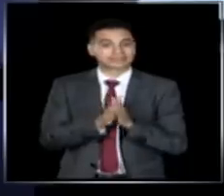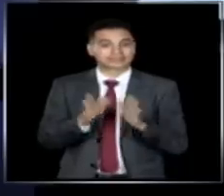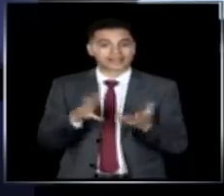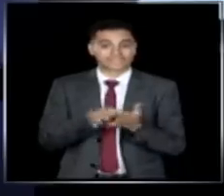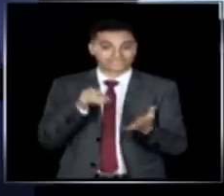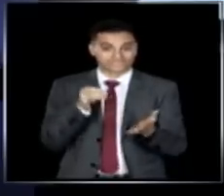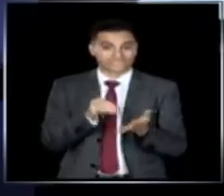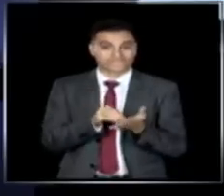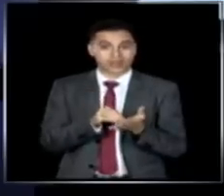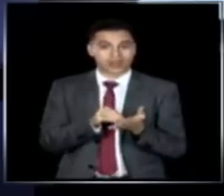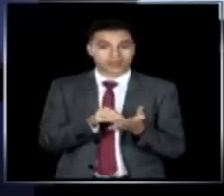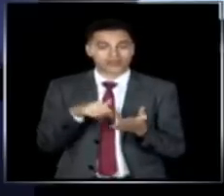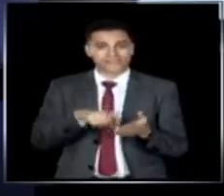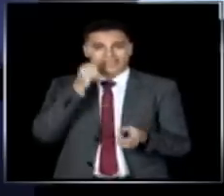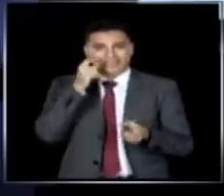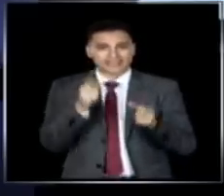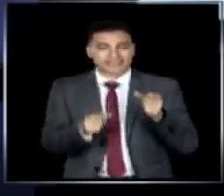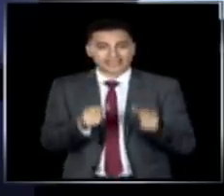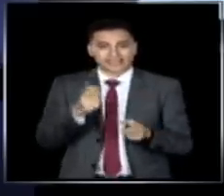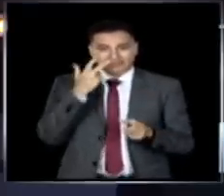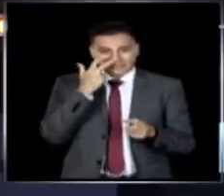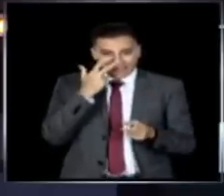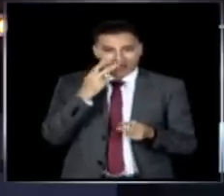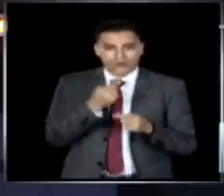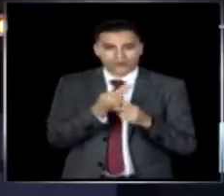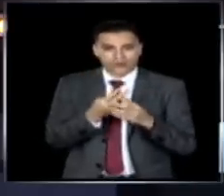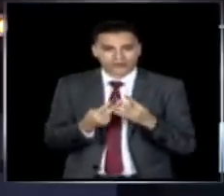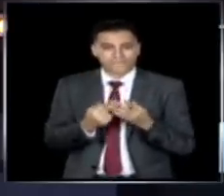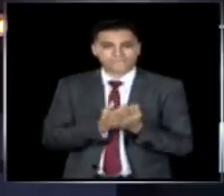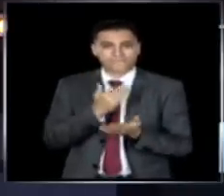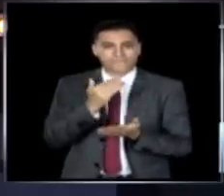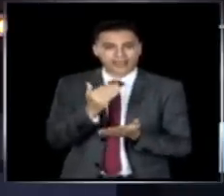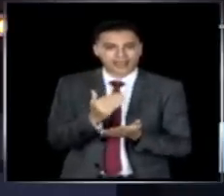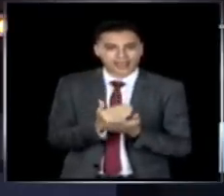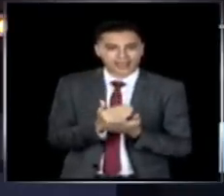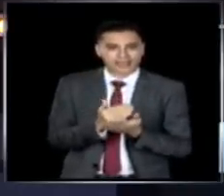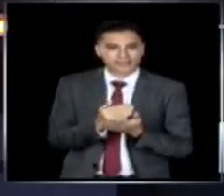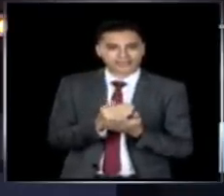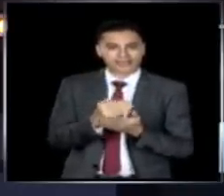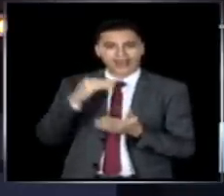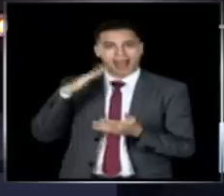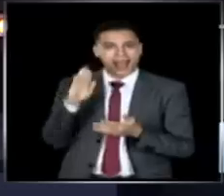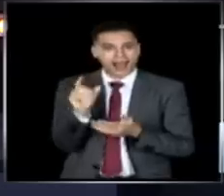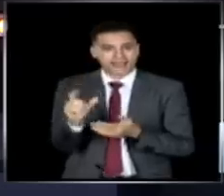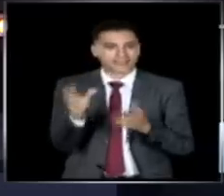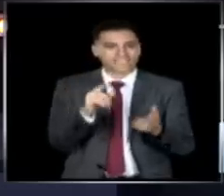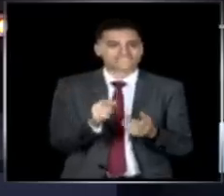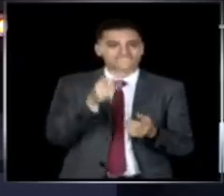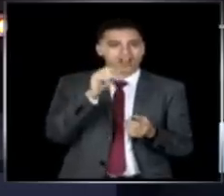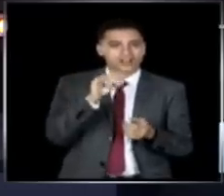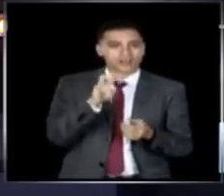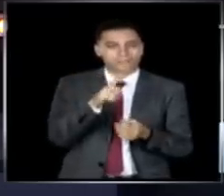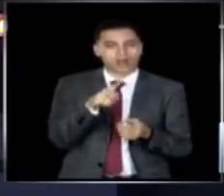الأول كان في ناس ثالثة ثانوي ثانوية عامة، بعد كده يعني مثلا حسن وفاطمة هما كليات، هما